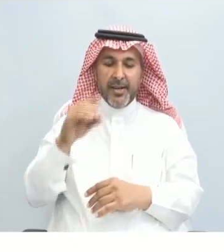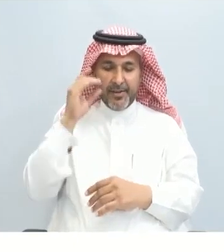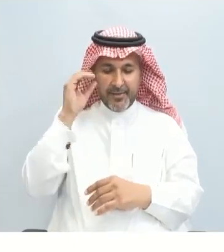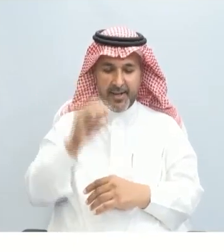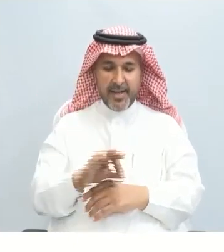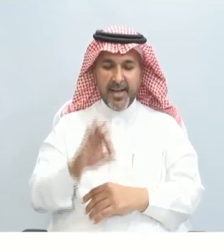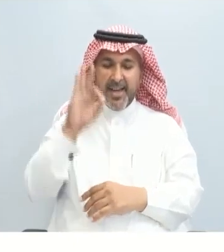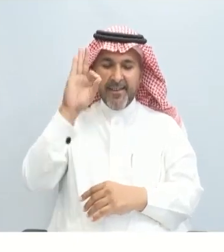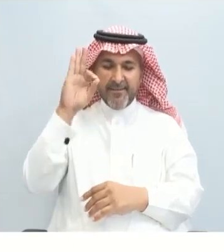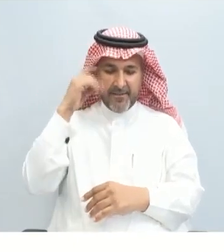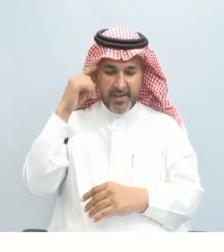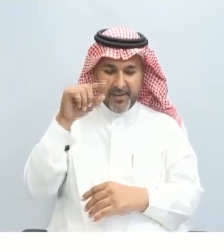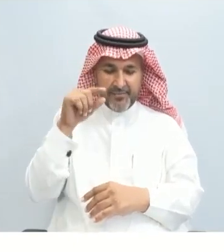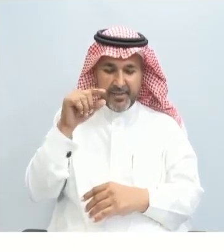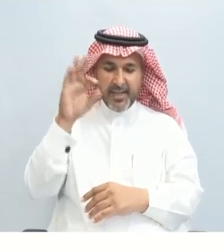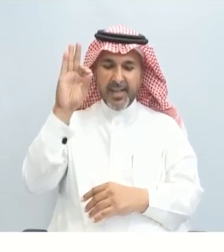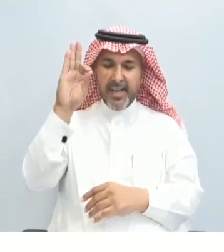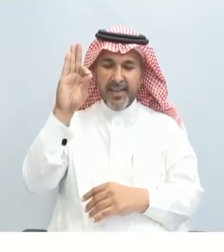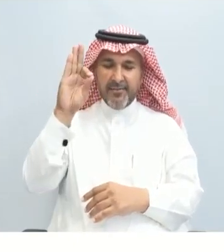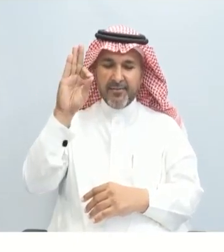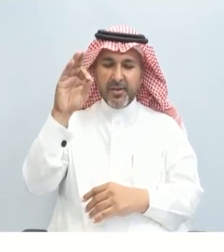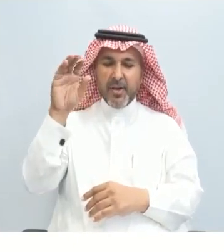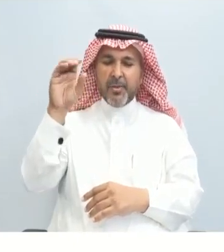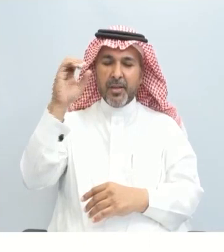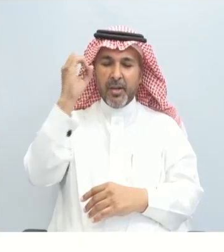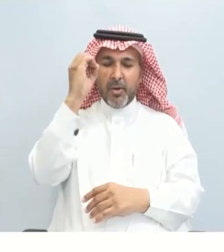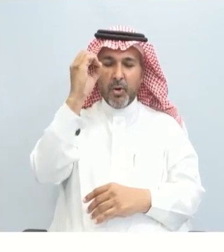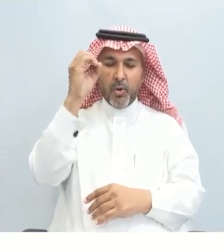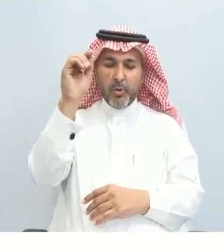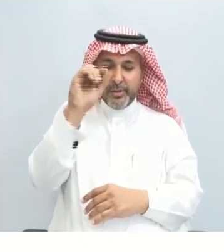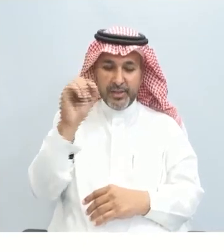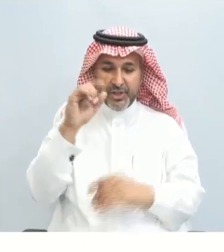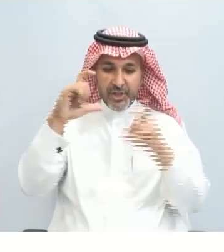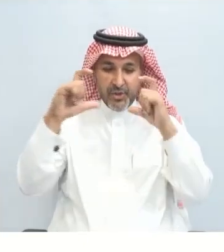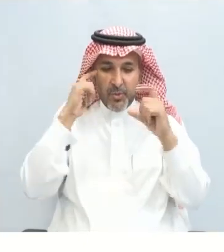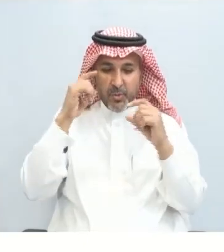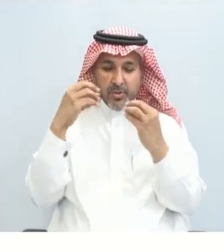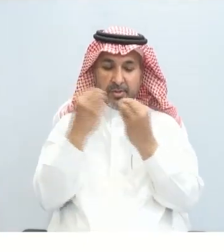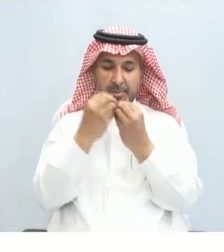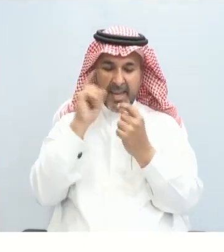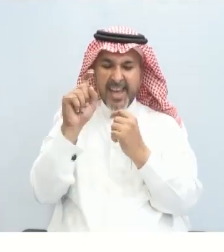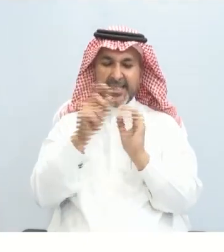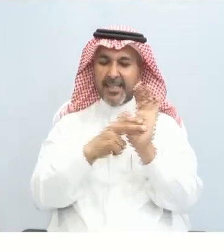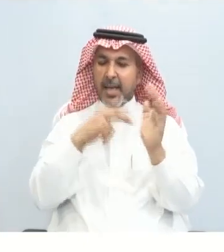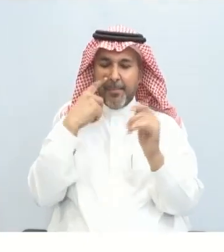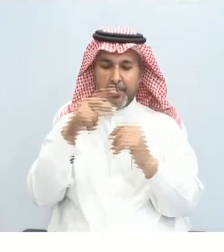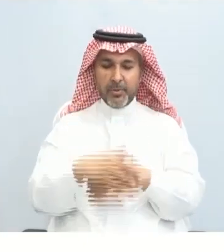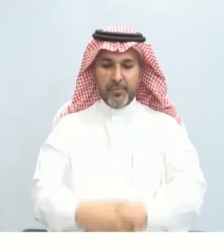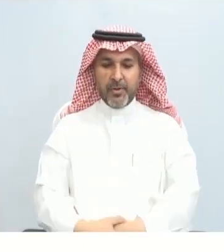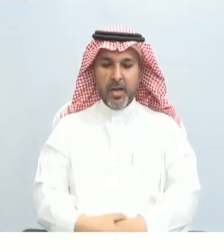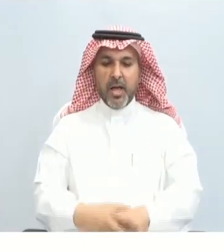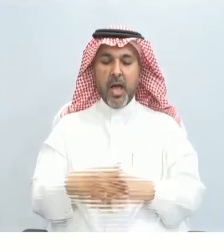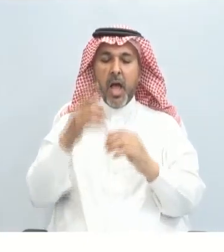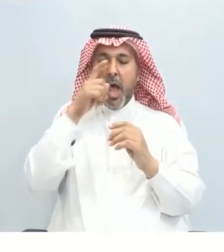اف او جي للداله اكس هي تساوي اف لجي اكس فانا راح